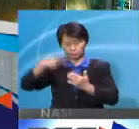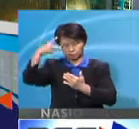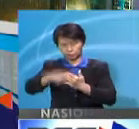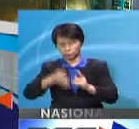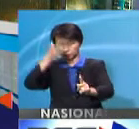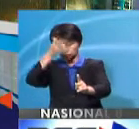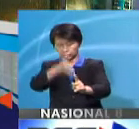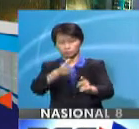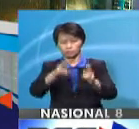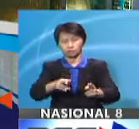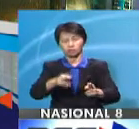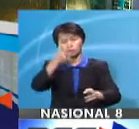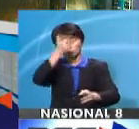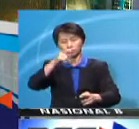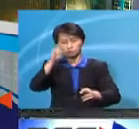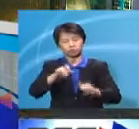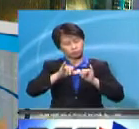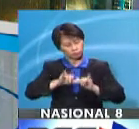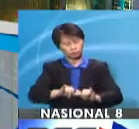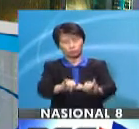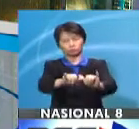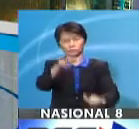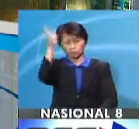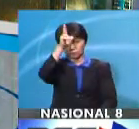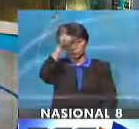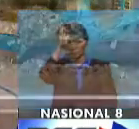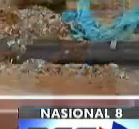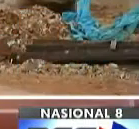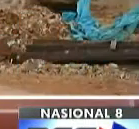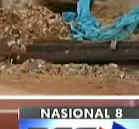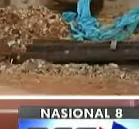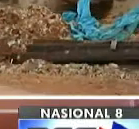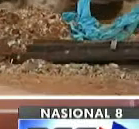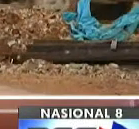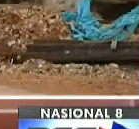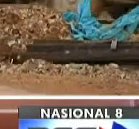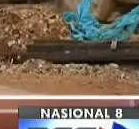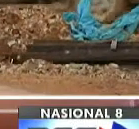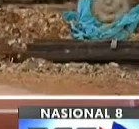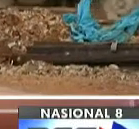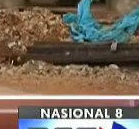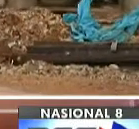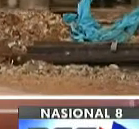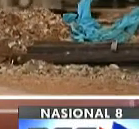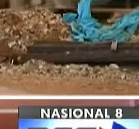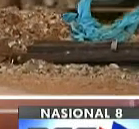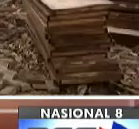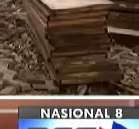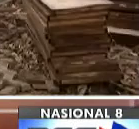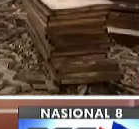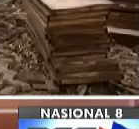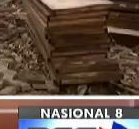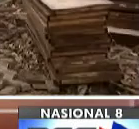itu sudah dijalankan dan perlu diteruskan oleh kerajaan. Program-program seperti BR1M, program rumah mampu